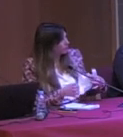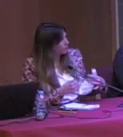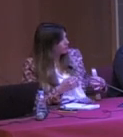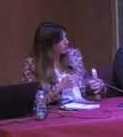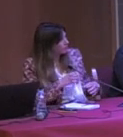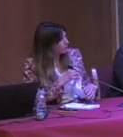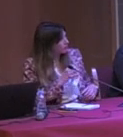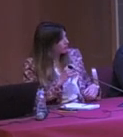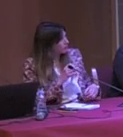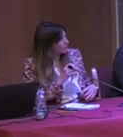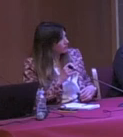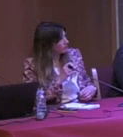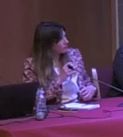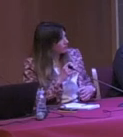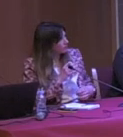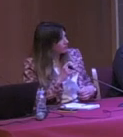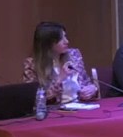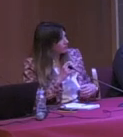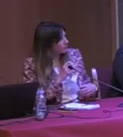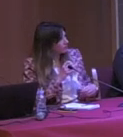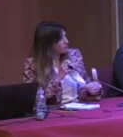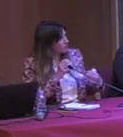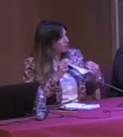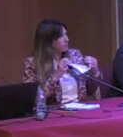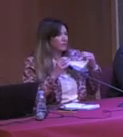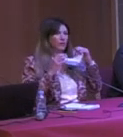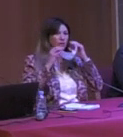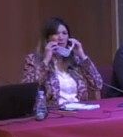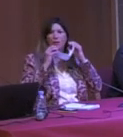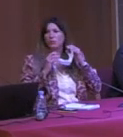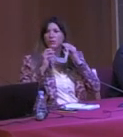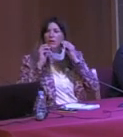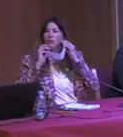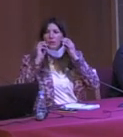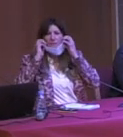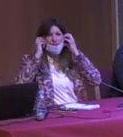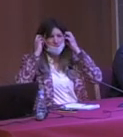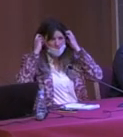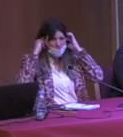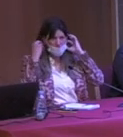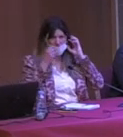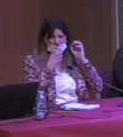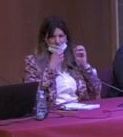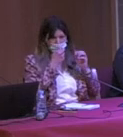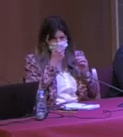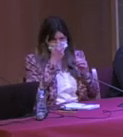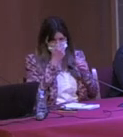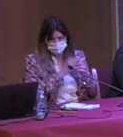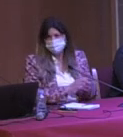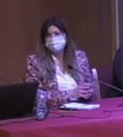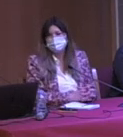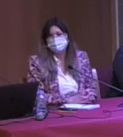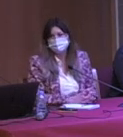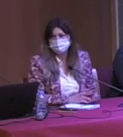pel projecte, ja que en el projecte es plantegen pisos on hi hauria la seva casa. M'agradaria entendre com s'entén